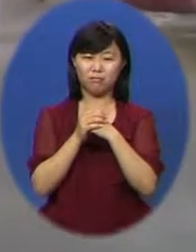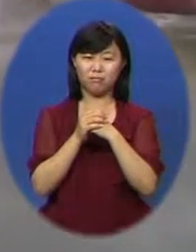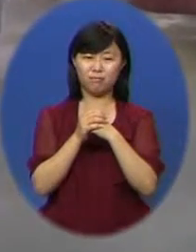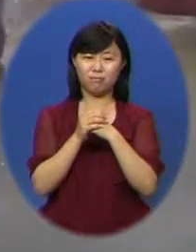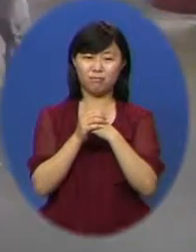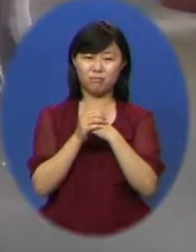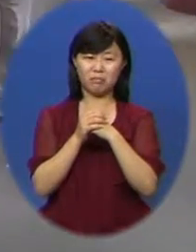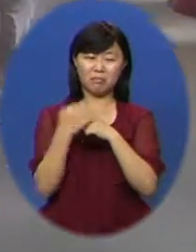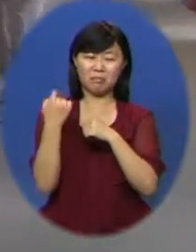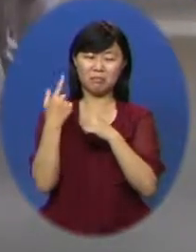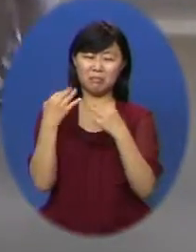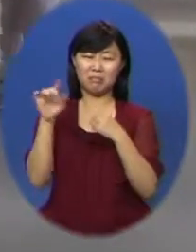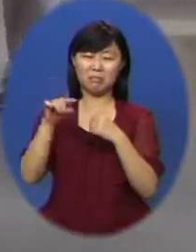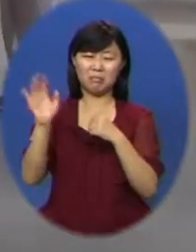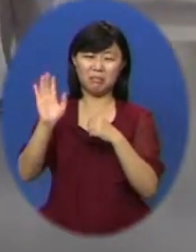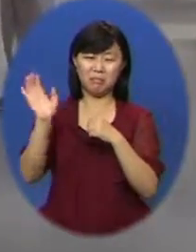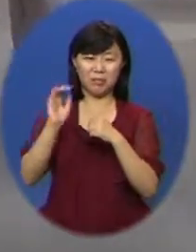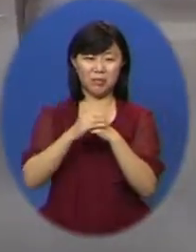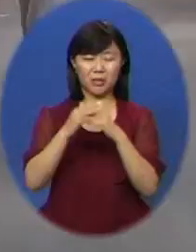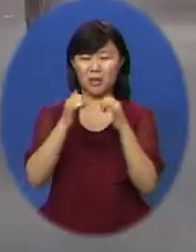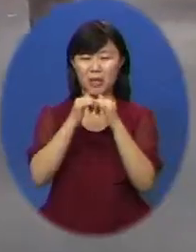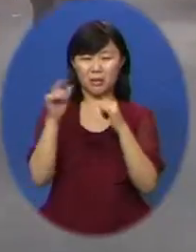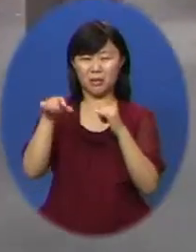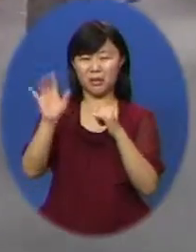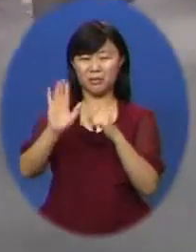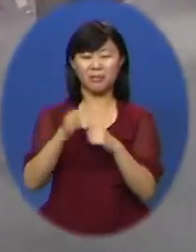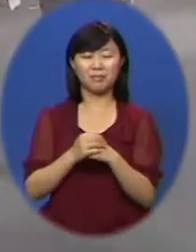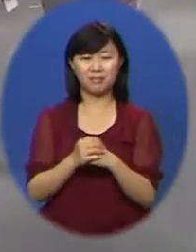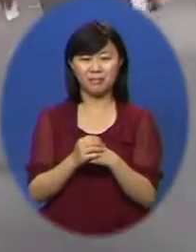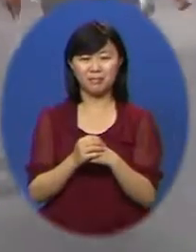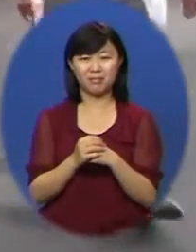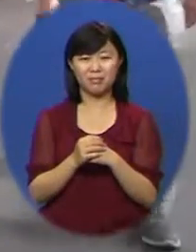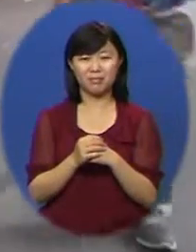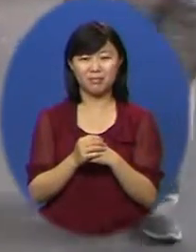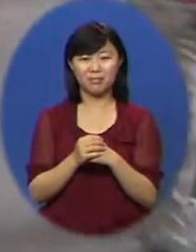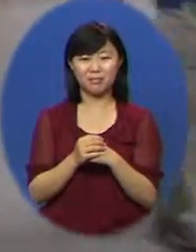금요일에는 월요일에는 아주 살아나지 않았어.